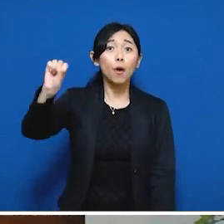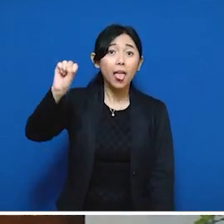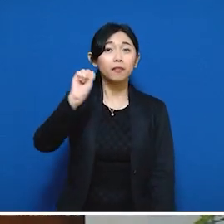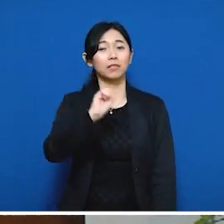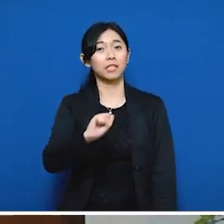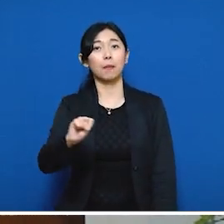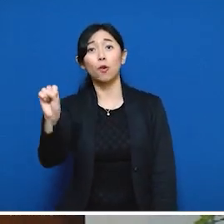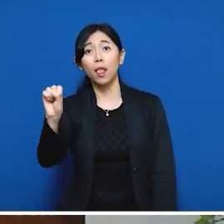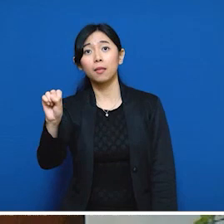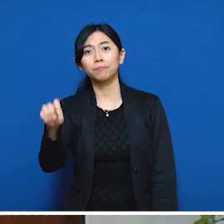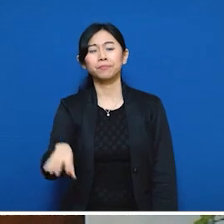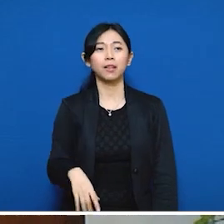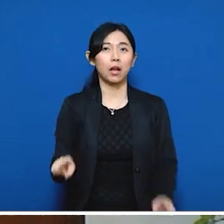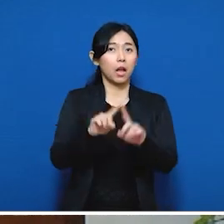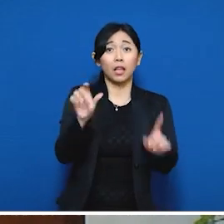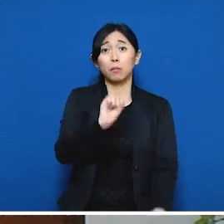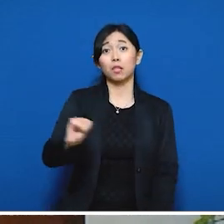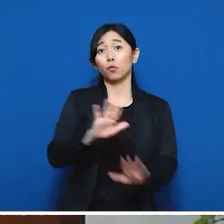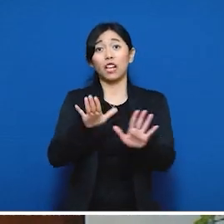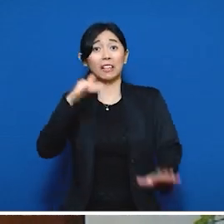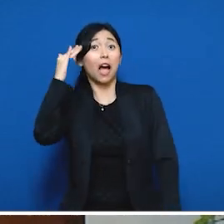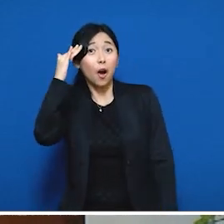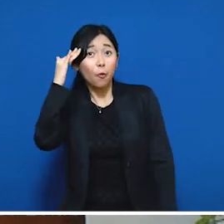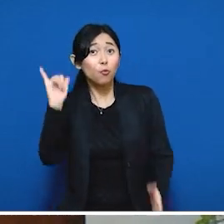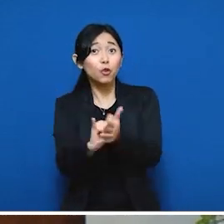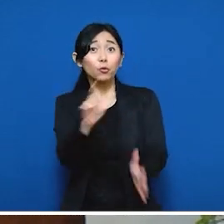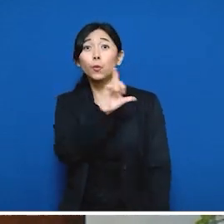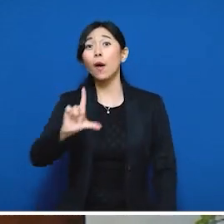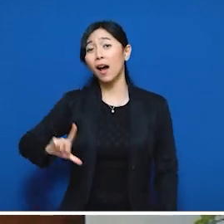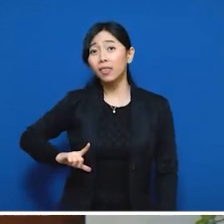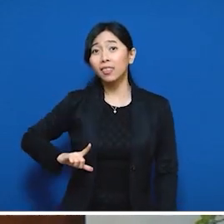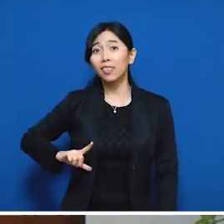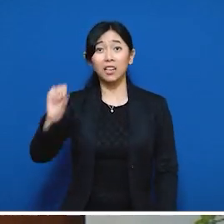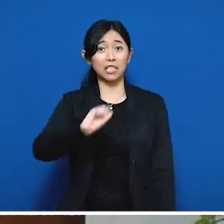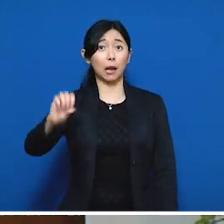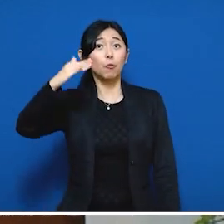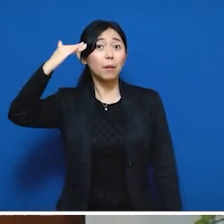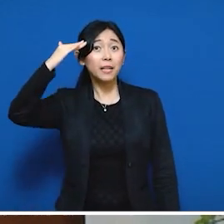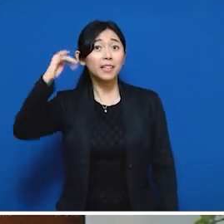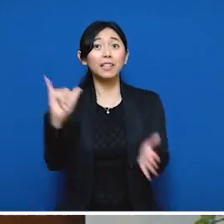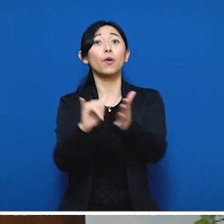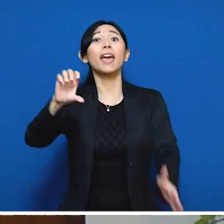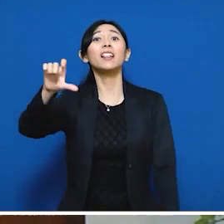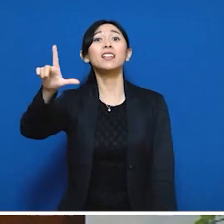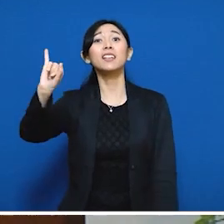Samuel tidak mengerti kalau itu Tuhan yang memanggilnya. Samuel menyangka bahwa Imam Elilah